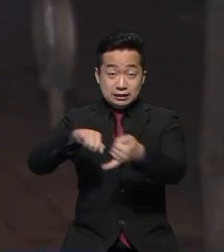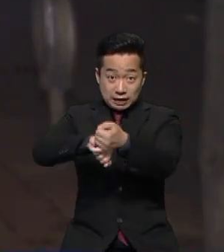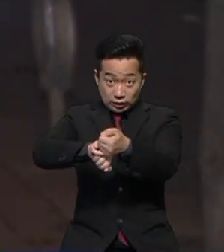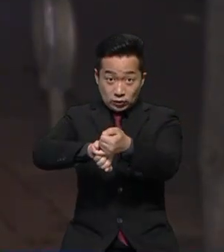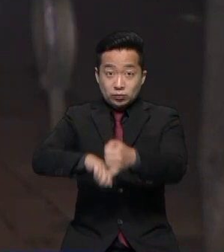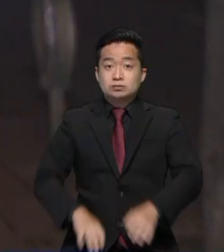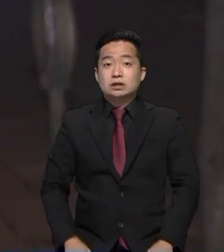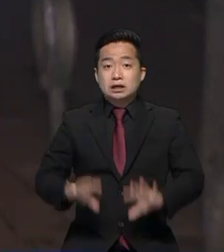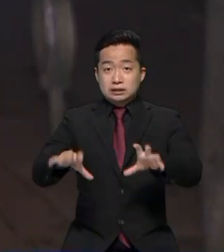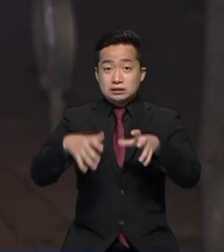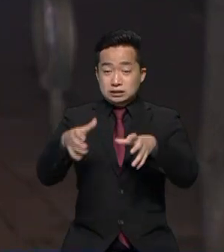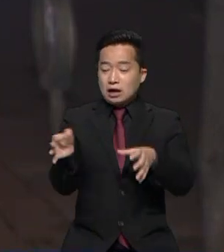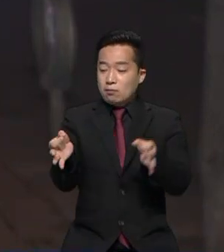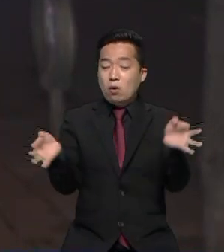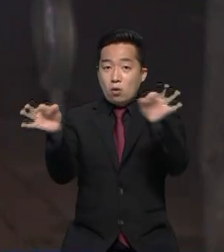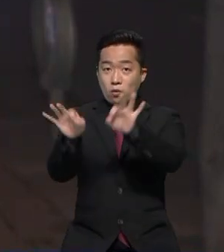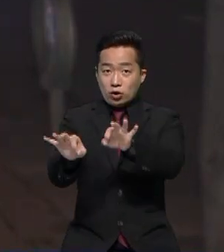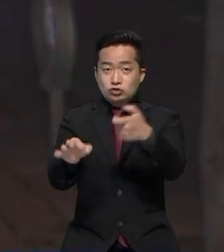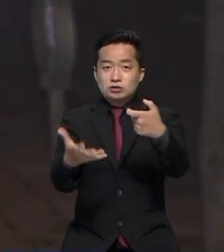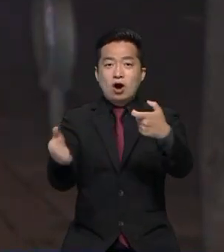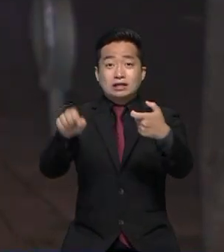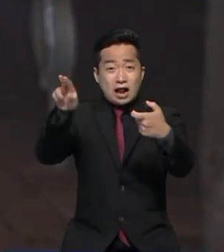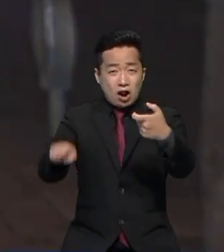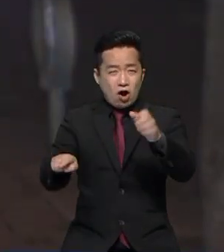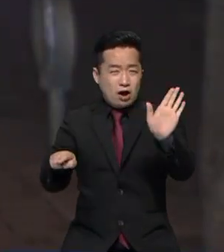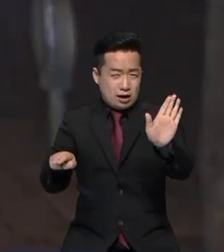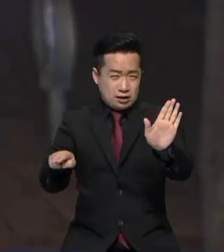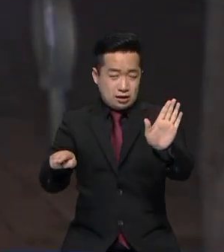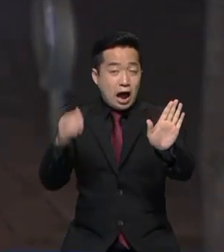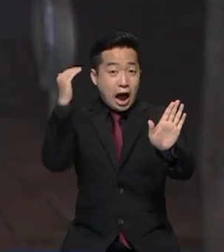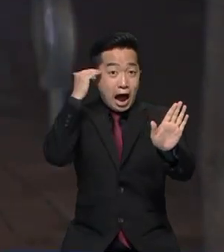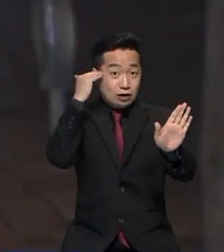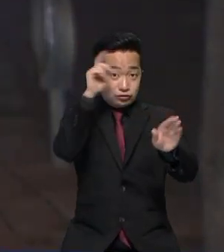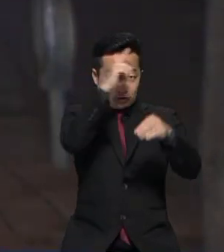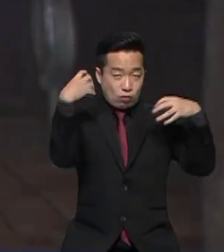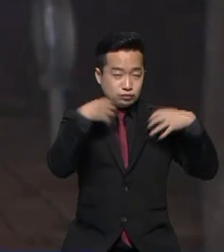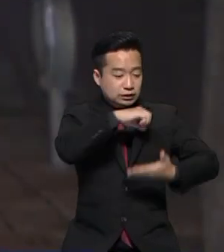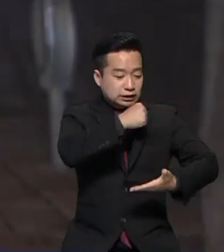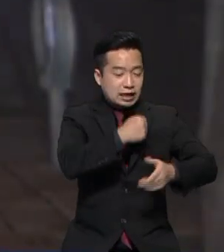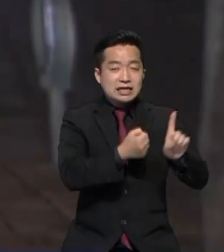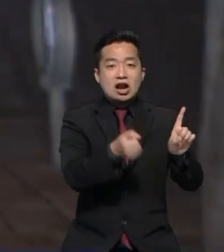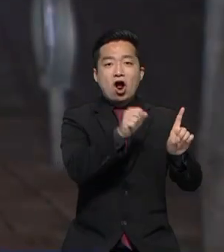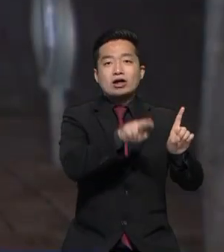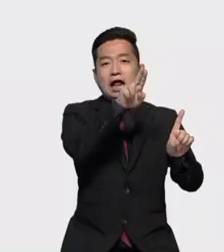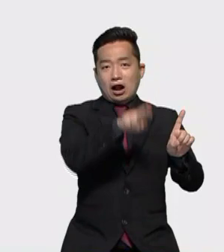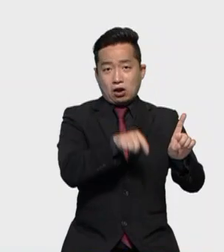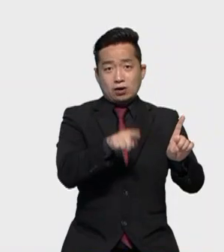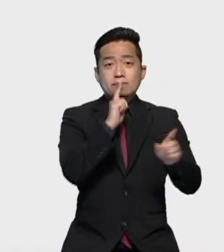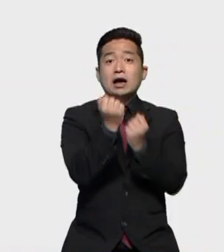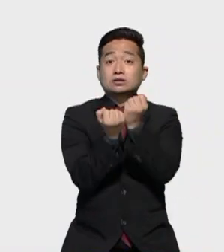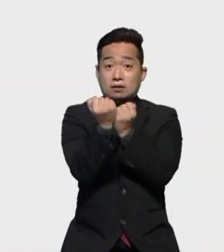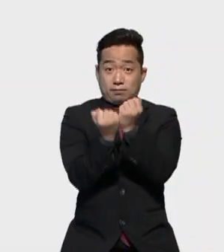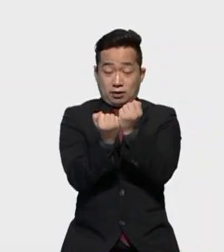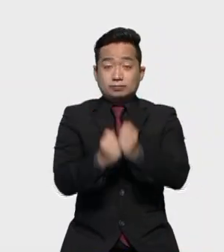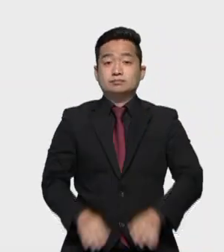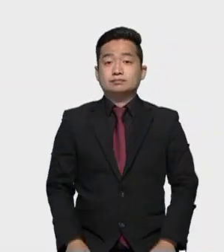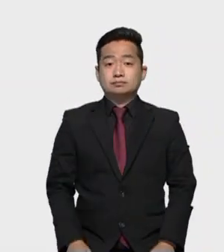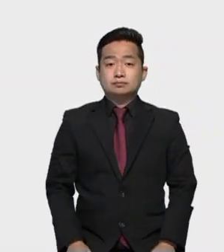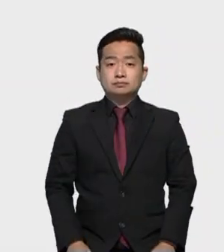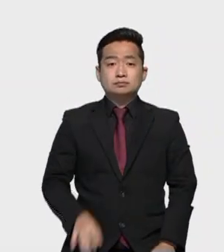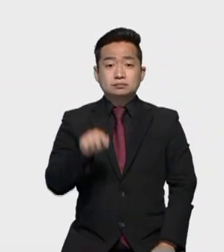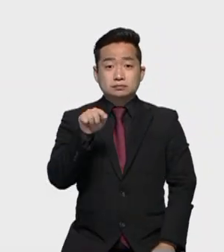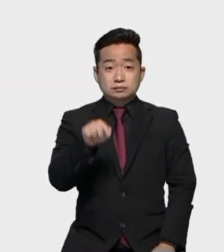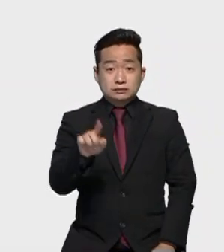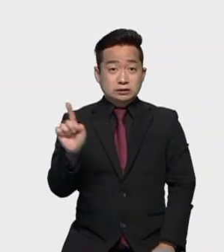펀드 목 60억 달러가 아니라 우리 정부 예산에 반영된 1억 달러라는 설명도 뒤따랐습니다. 그럼 이